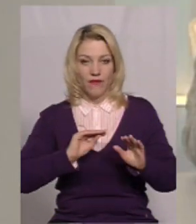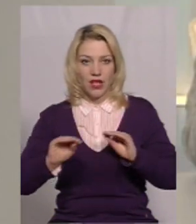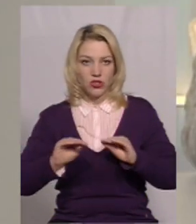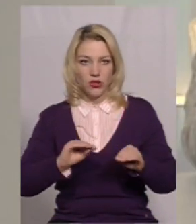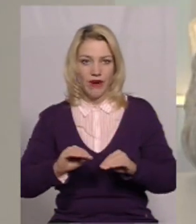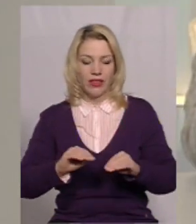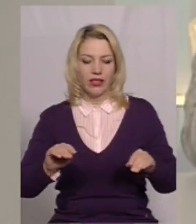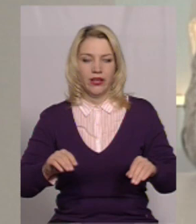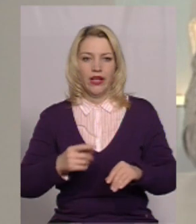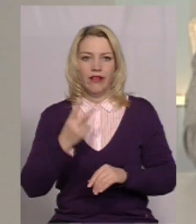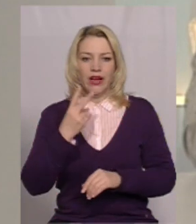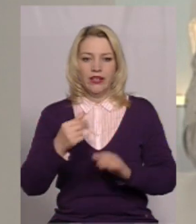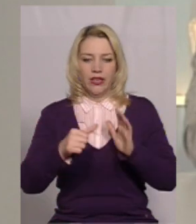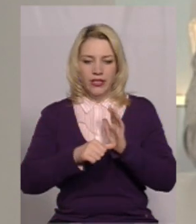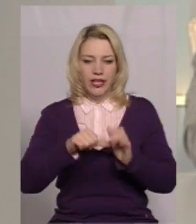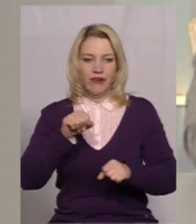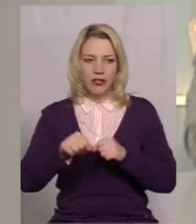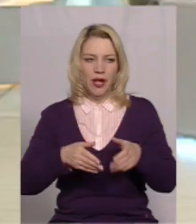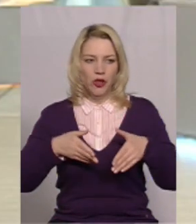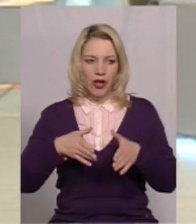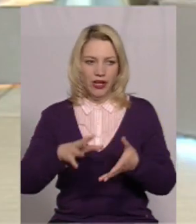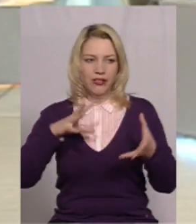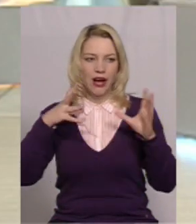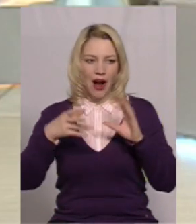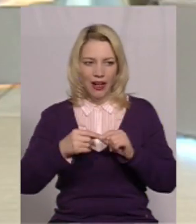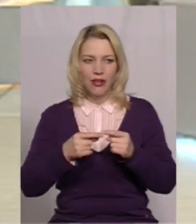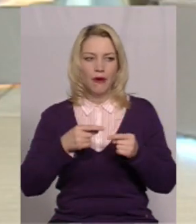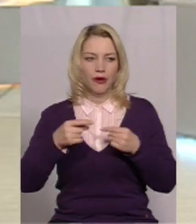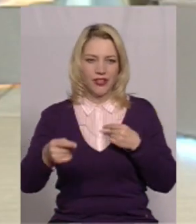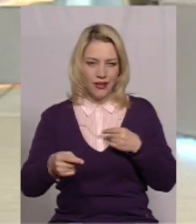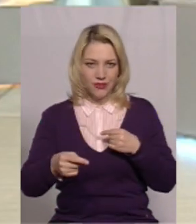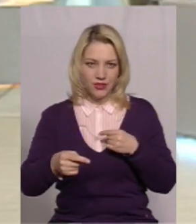влаштувати 26 велосипедних доріжок загальною протяжністю